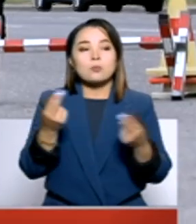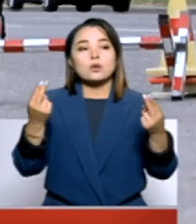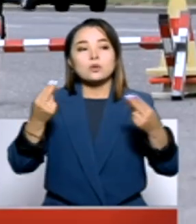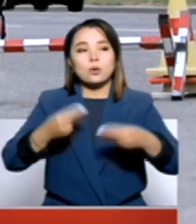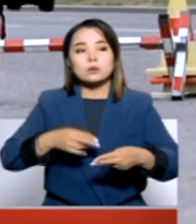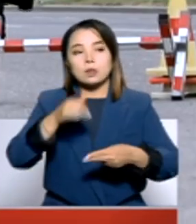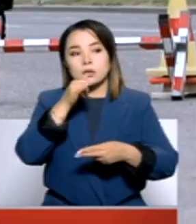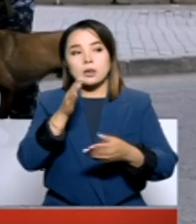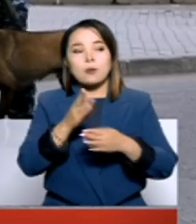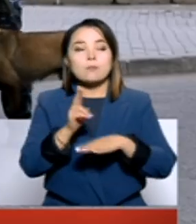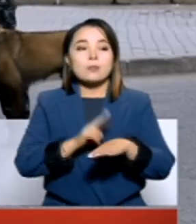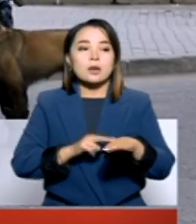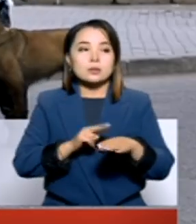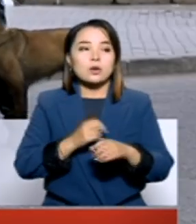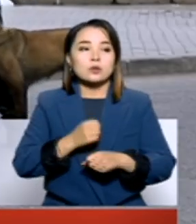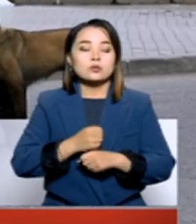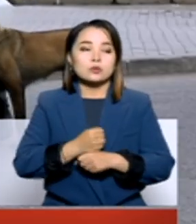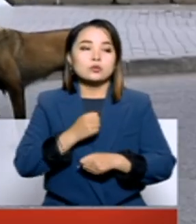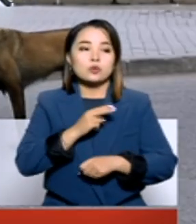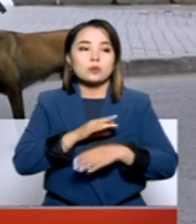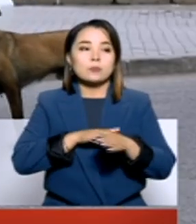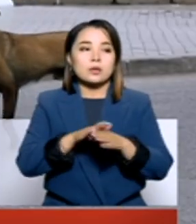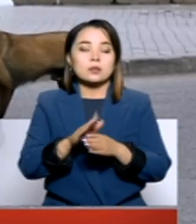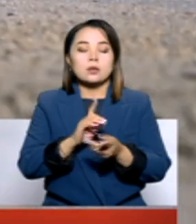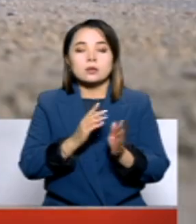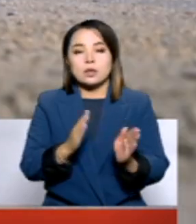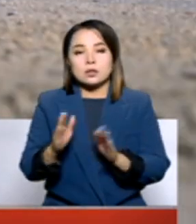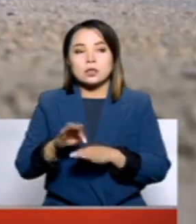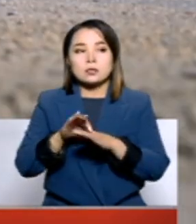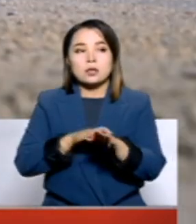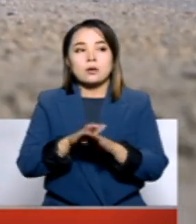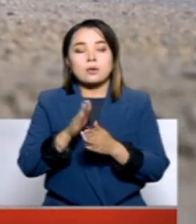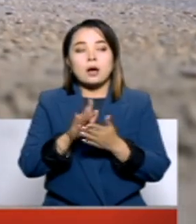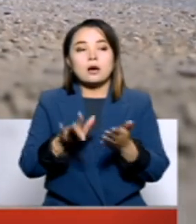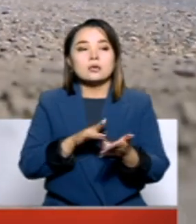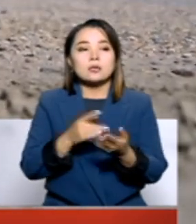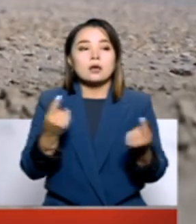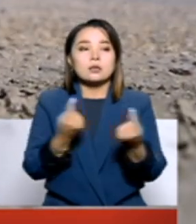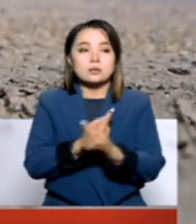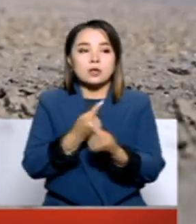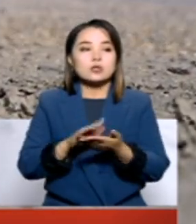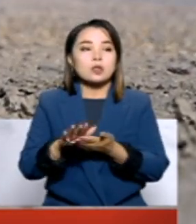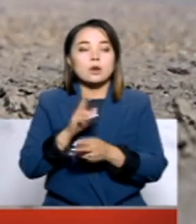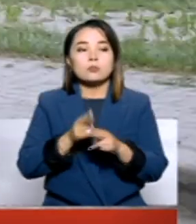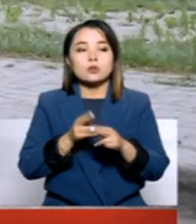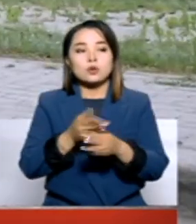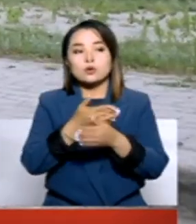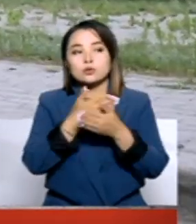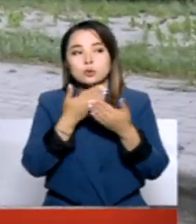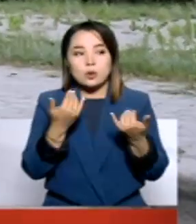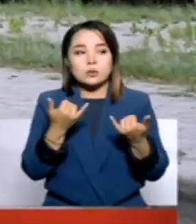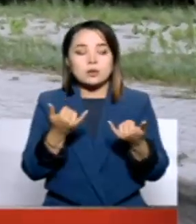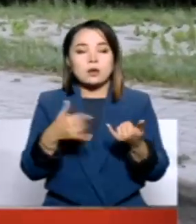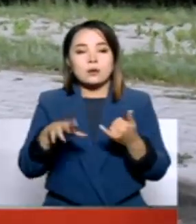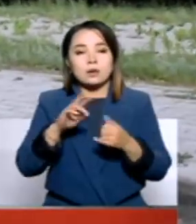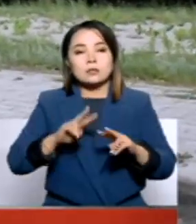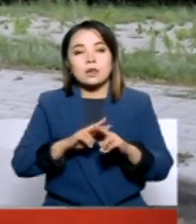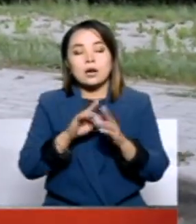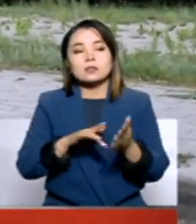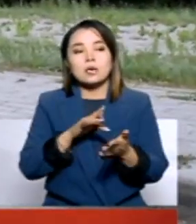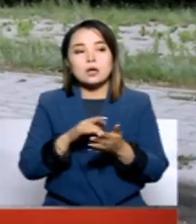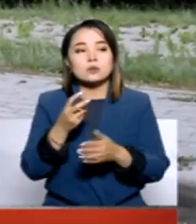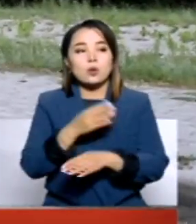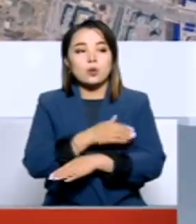блок-бекеттер орнатылып, полиция күшейтілген жұмыс режиміне көшті. Дегенмен қалаға кіріп шығуға ешқандай кедергі жоқ. Бірақ елорданың